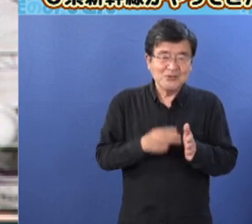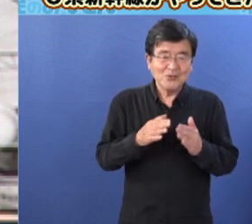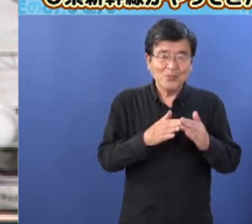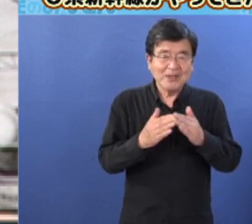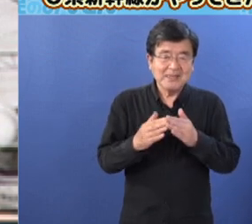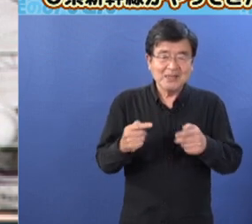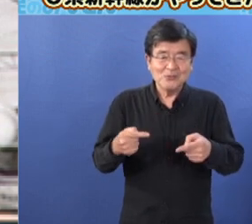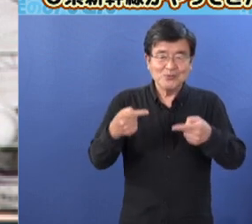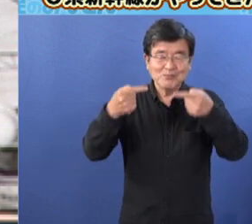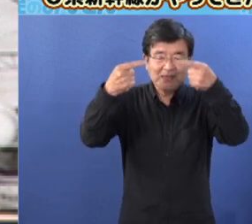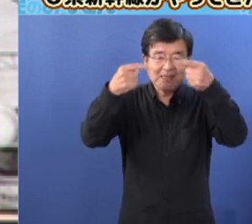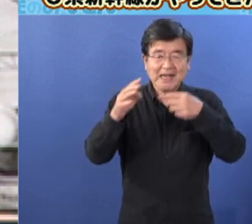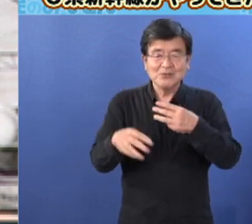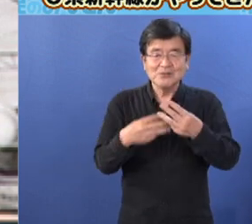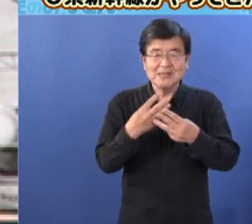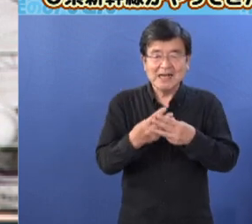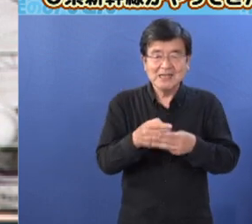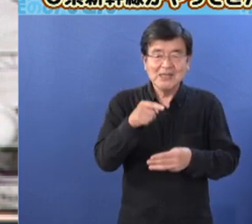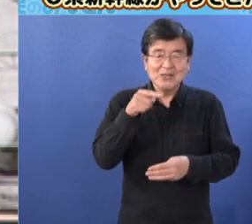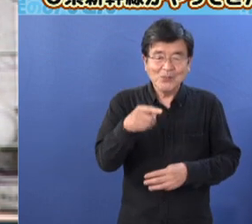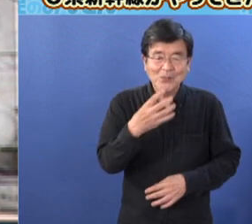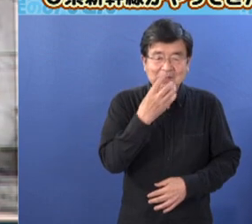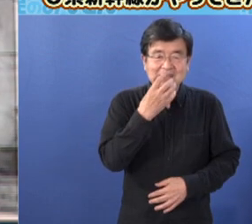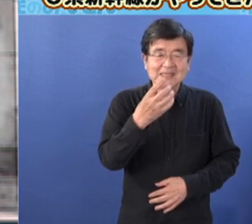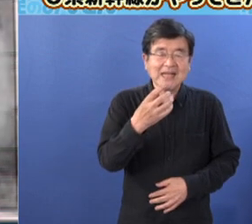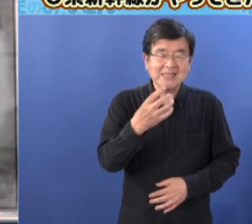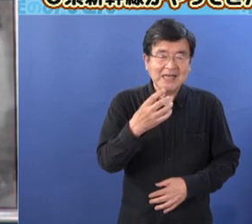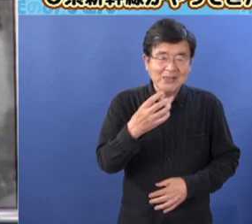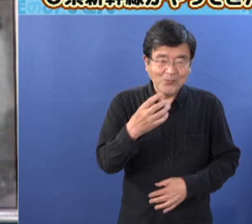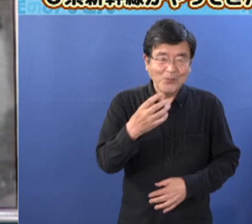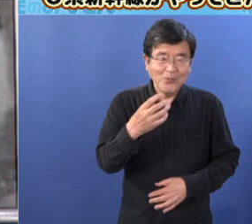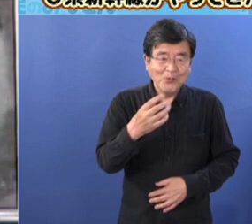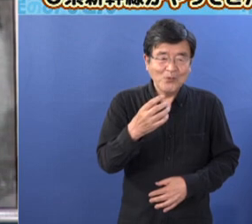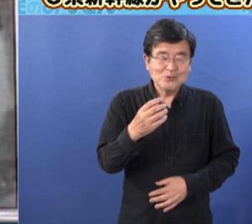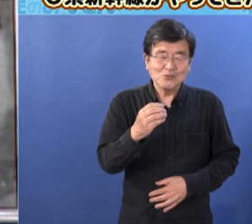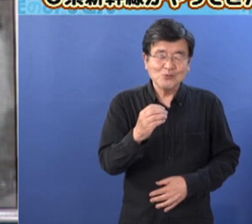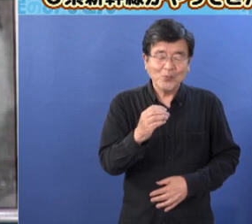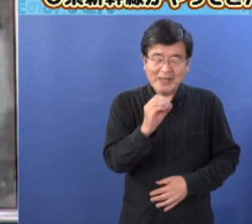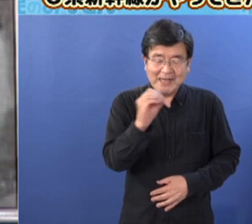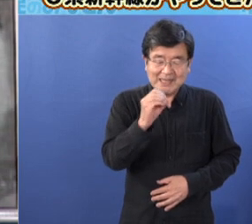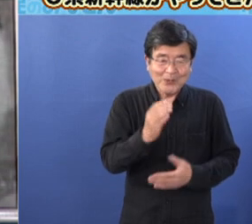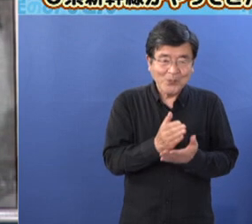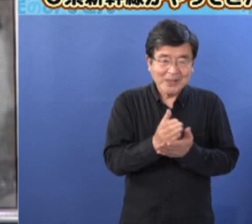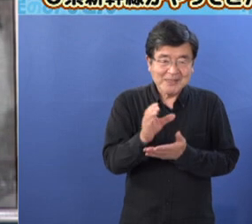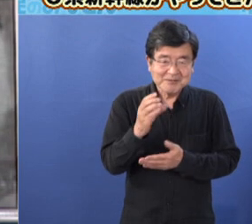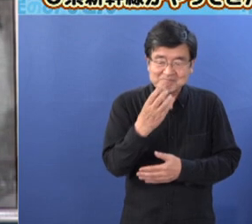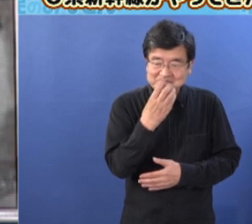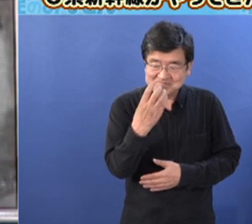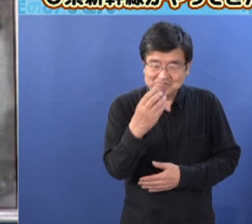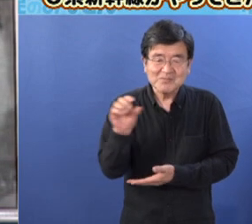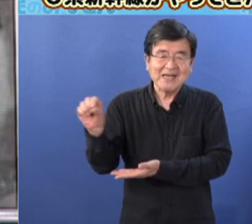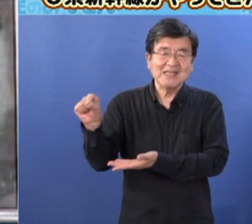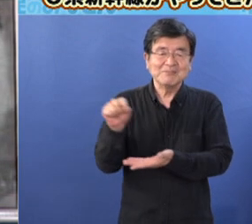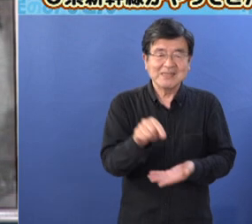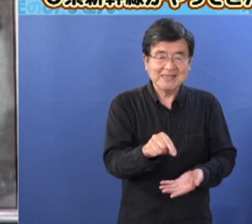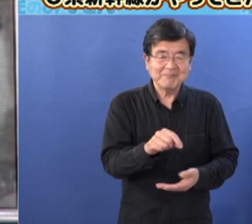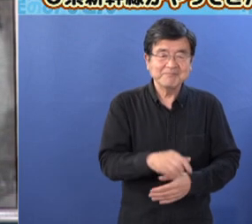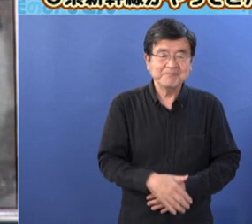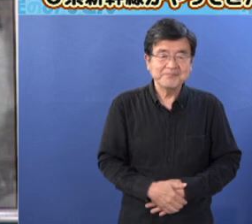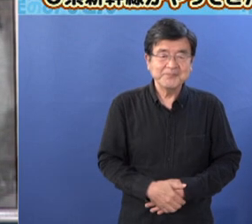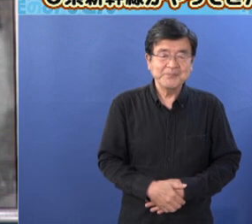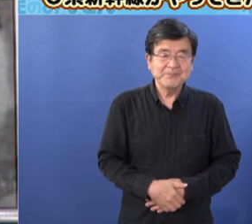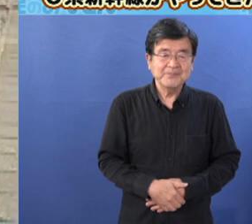道の町として知られた吹田に、その新幹線の初代車両、通称ゼロ系がやってきました。 いいよ